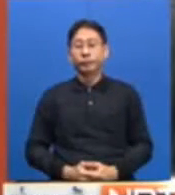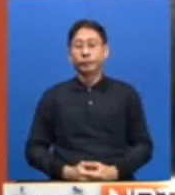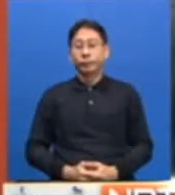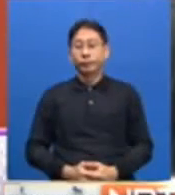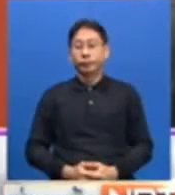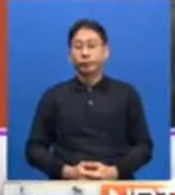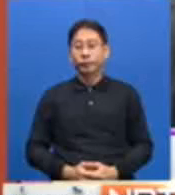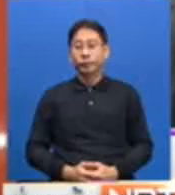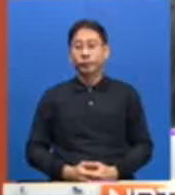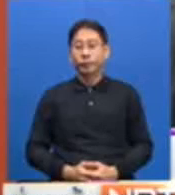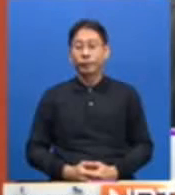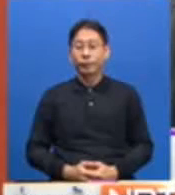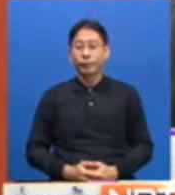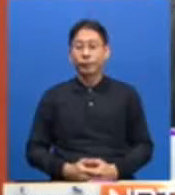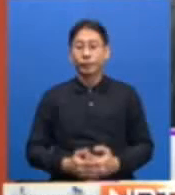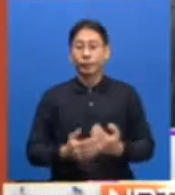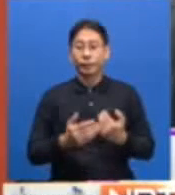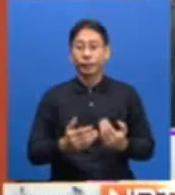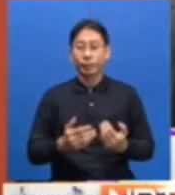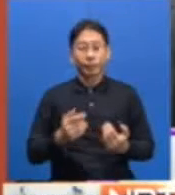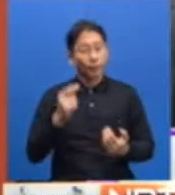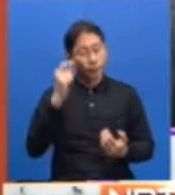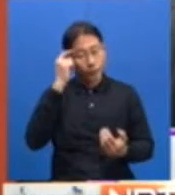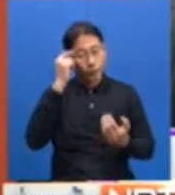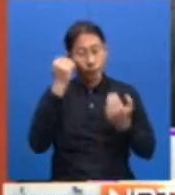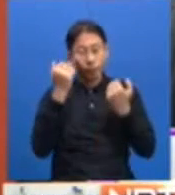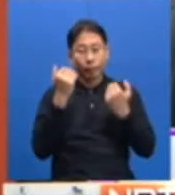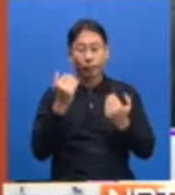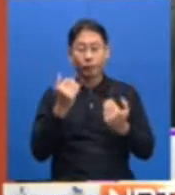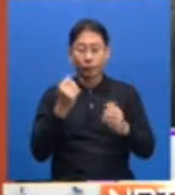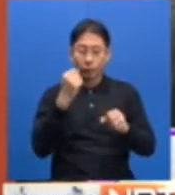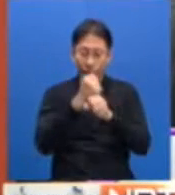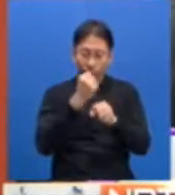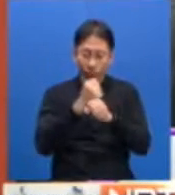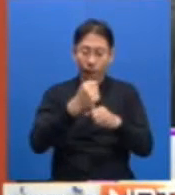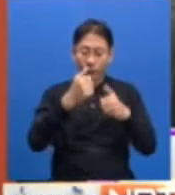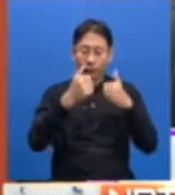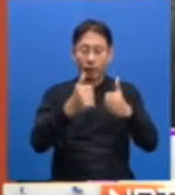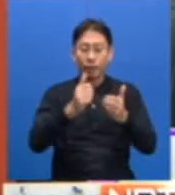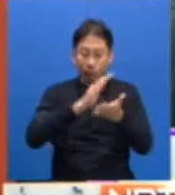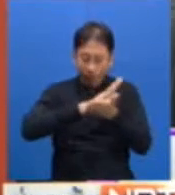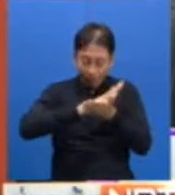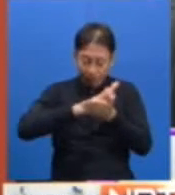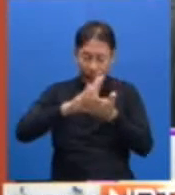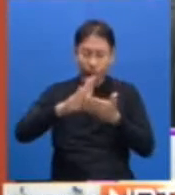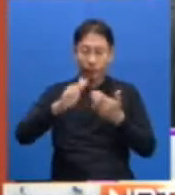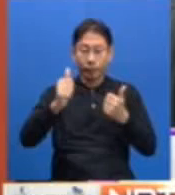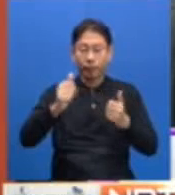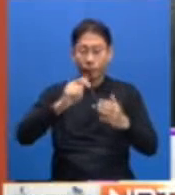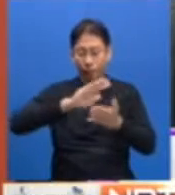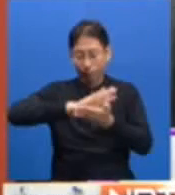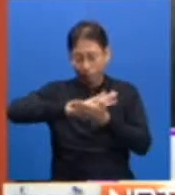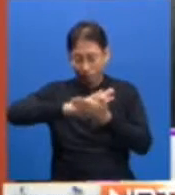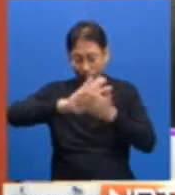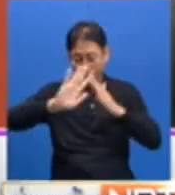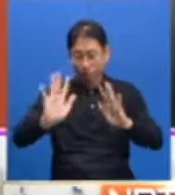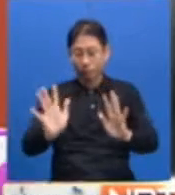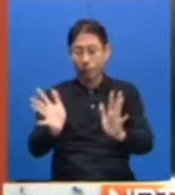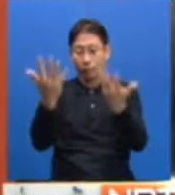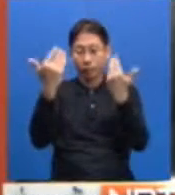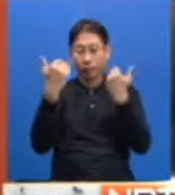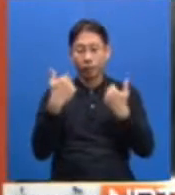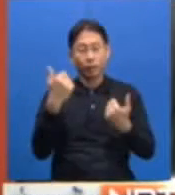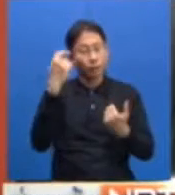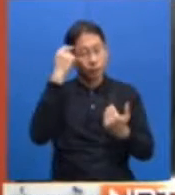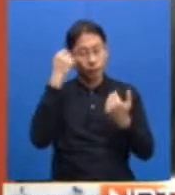ต่างๆเหล่านี้นะฮะก็ส่วนใหญ่ก็สามารถดำเนินการได้ราบรื่นและเสร็จสิ้นลงแล้วทางกระทรวง